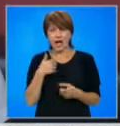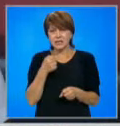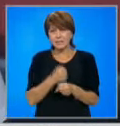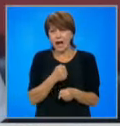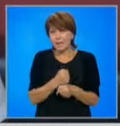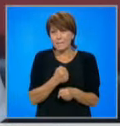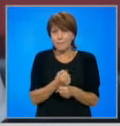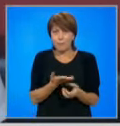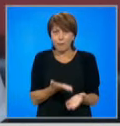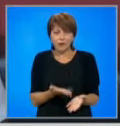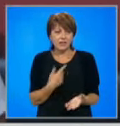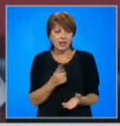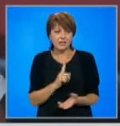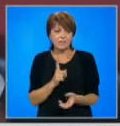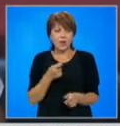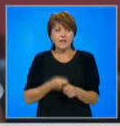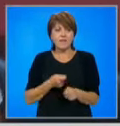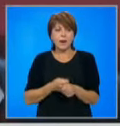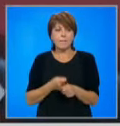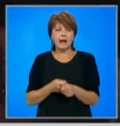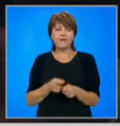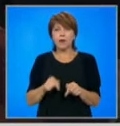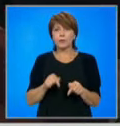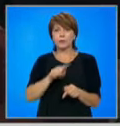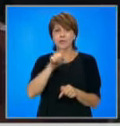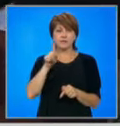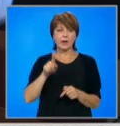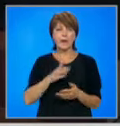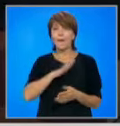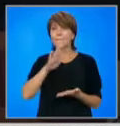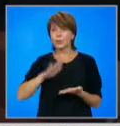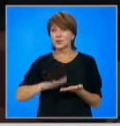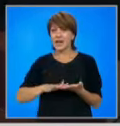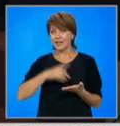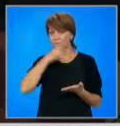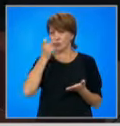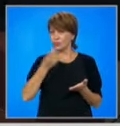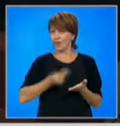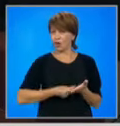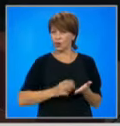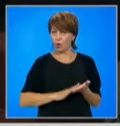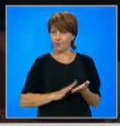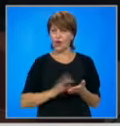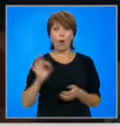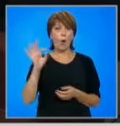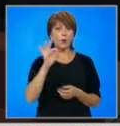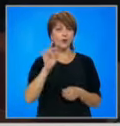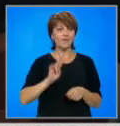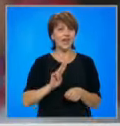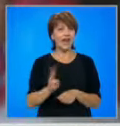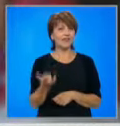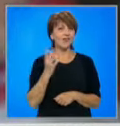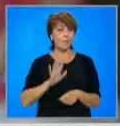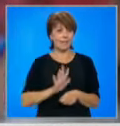тази фирма. Аз не мога да направя нищо по този въпрос. Последният трудов договор на Емануела е сключен октомври